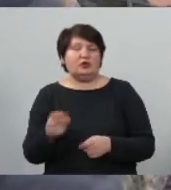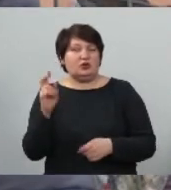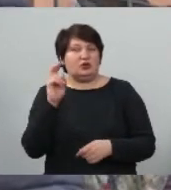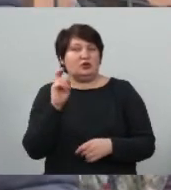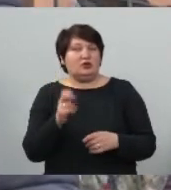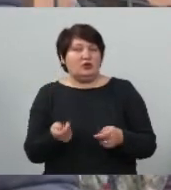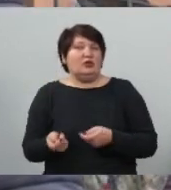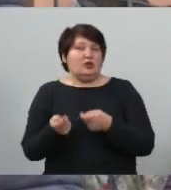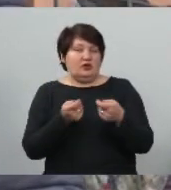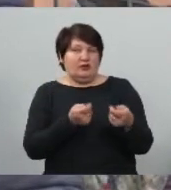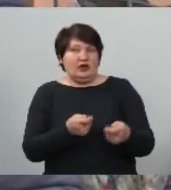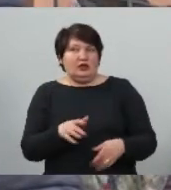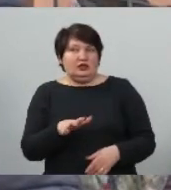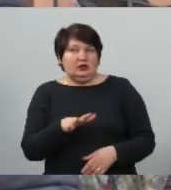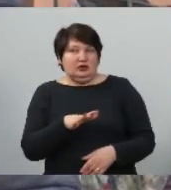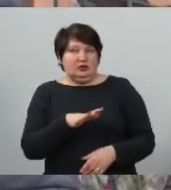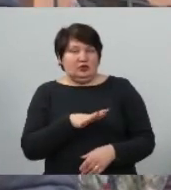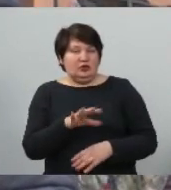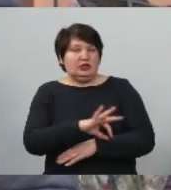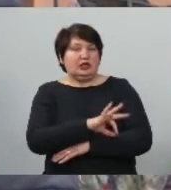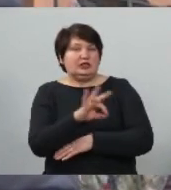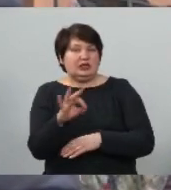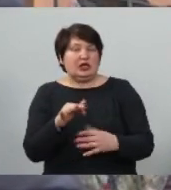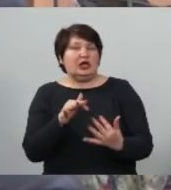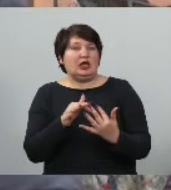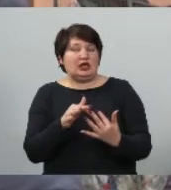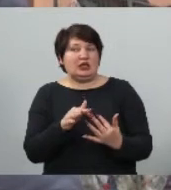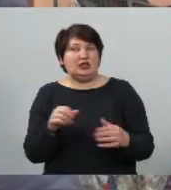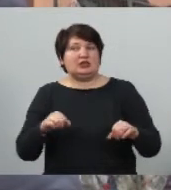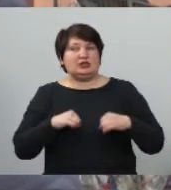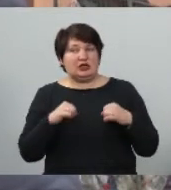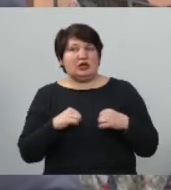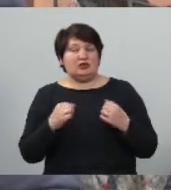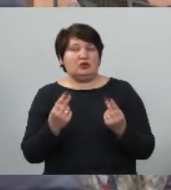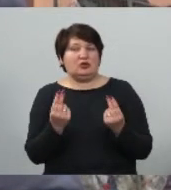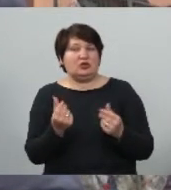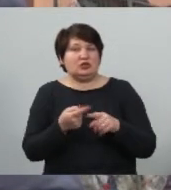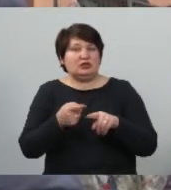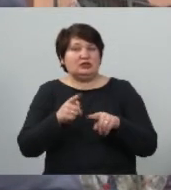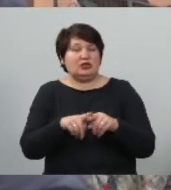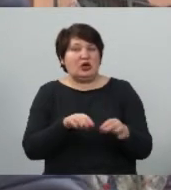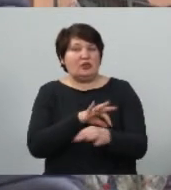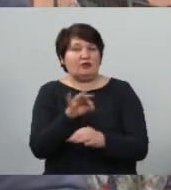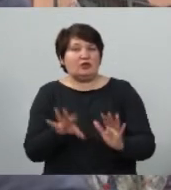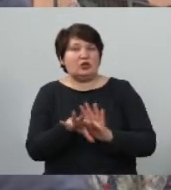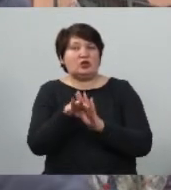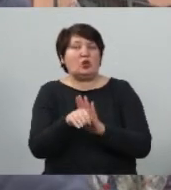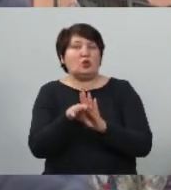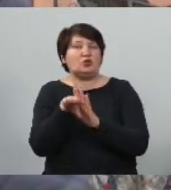Золотому. Тобто стараємося такі кошти з цього соціального проєкту залучити